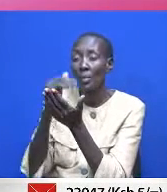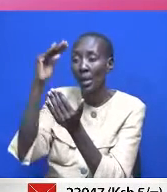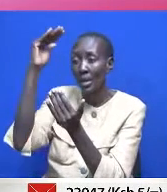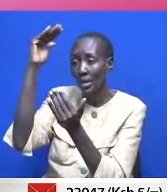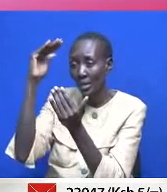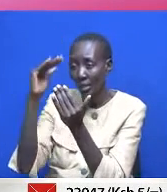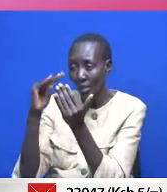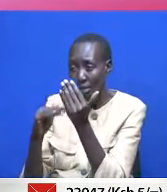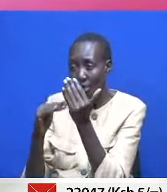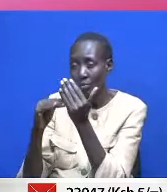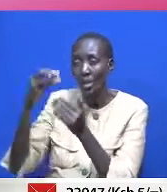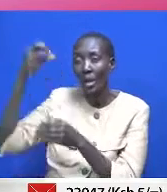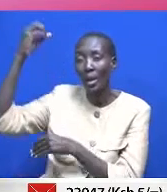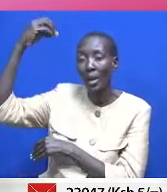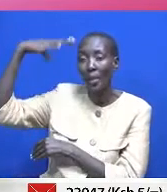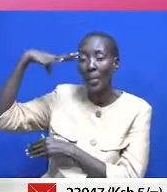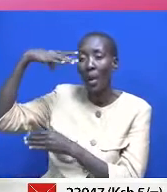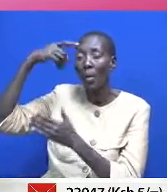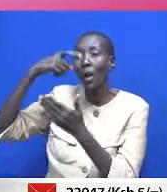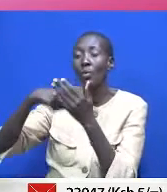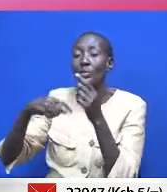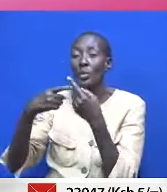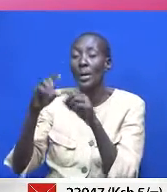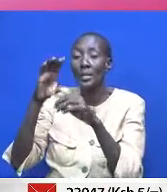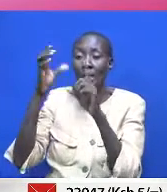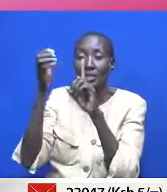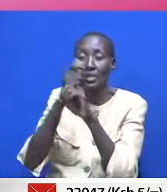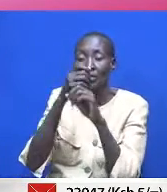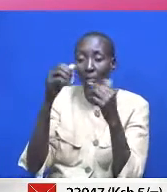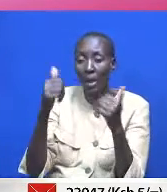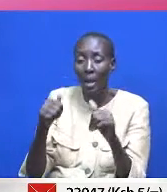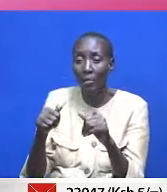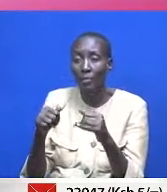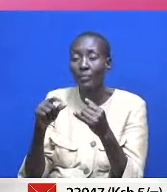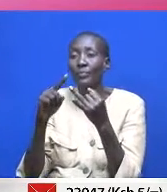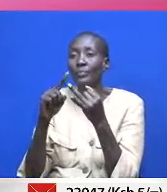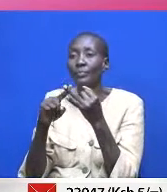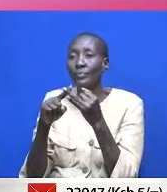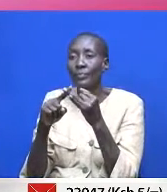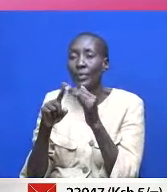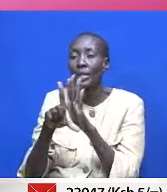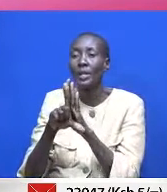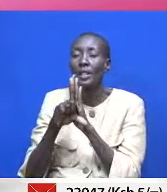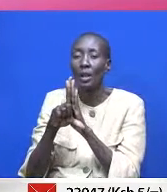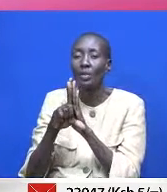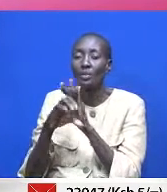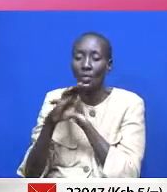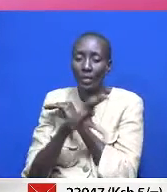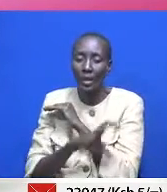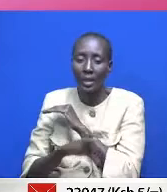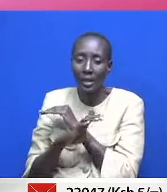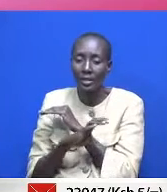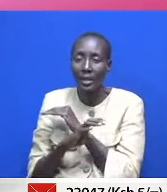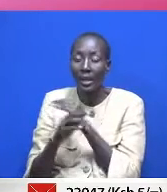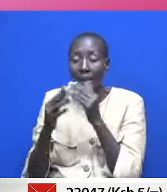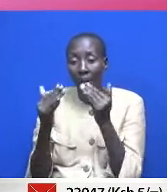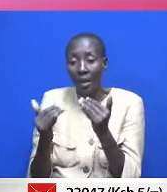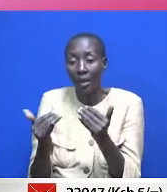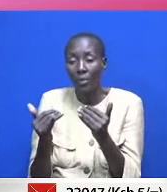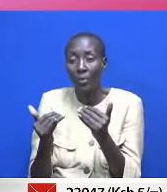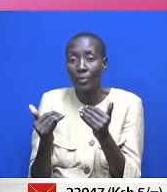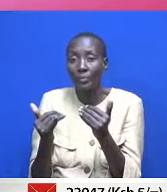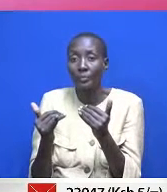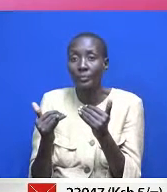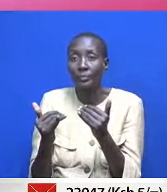chini kidogo. Lakini hatujaifikisha hiyo kiwango. Na la pili ni sheria za nchi. Ukiangalia sasa uwe